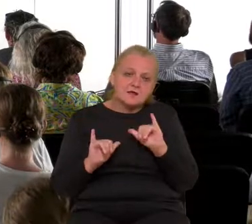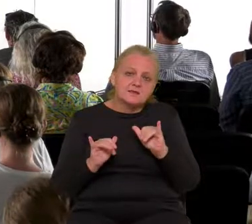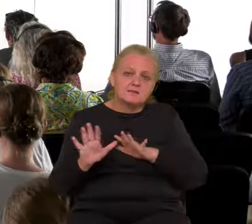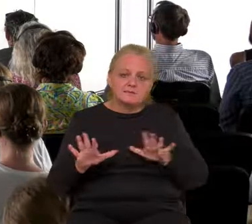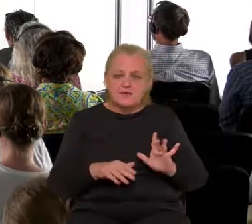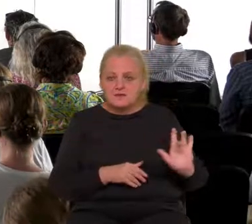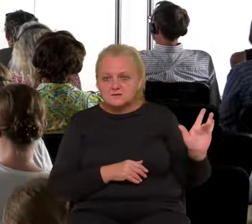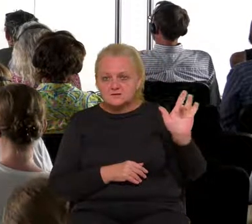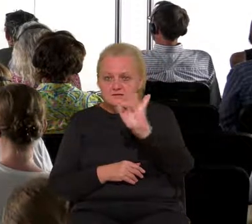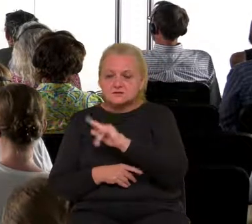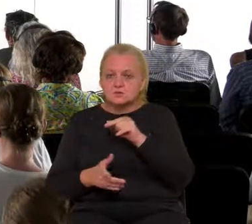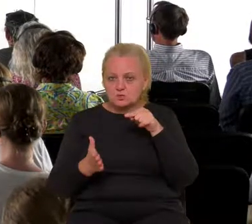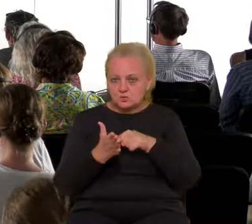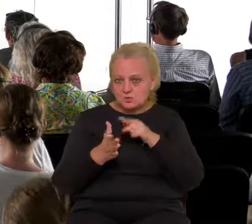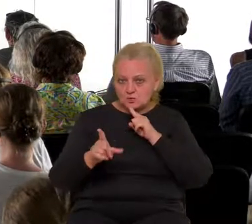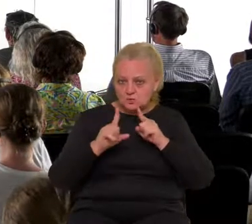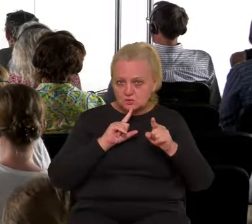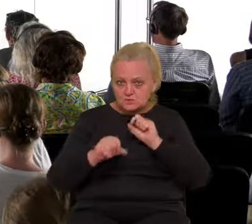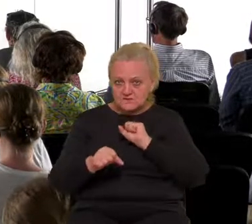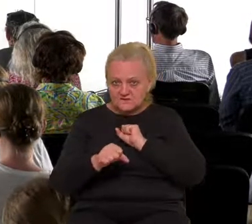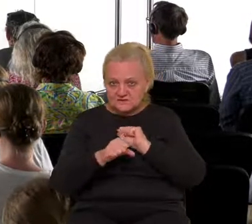gdziekolwiek o niej rozmawiałeś,